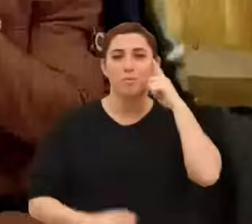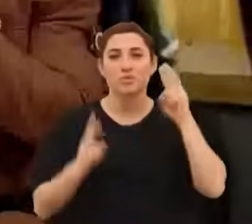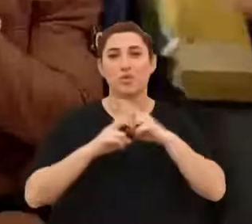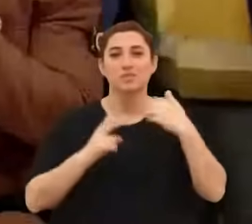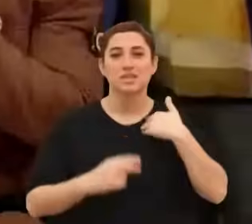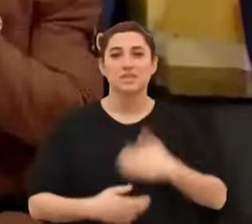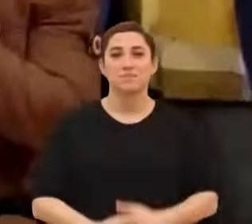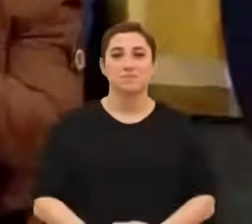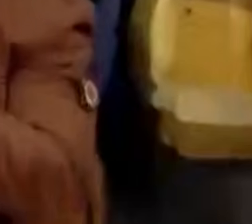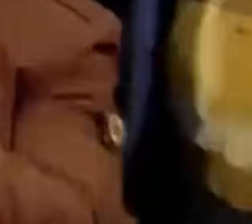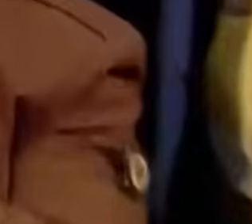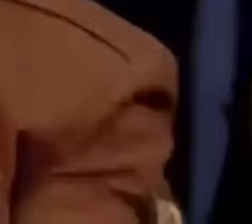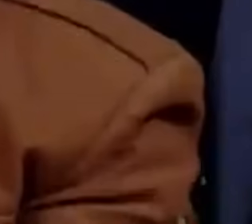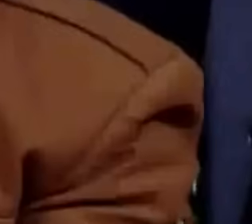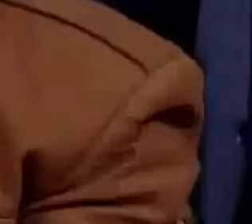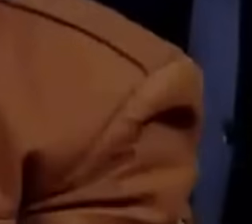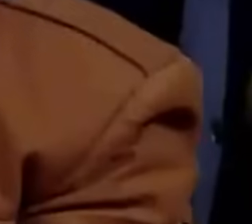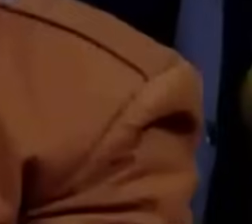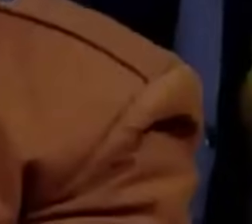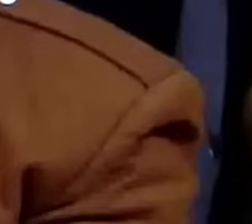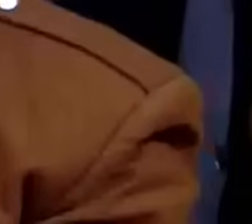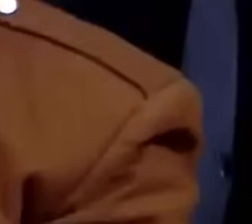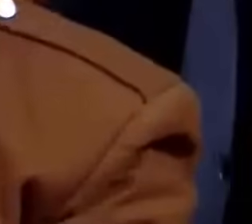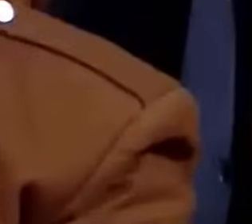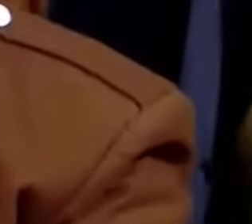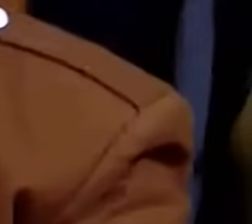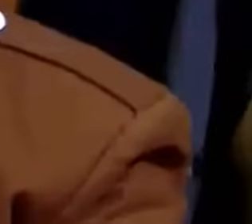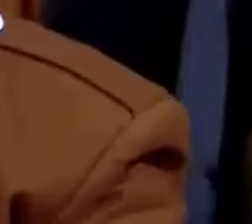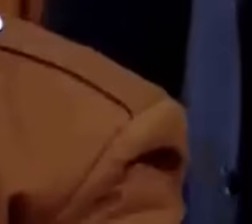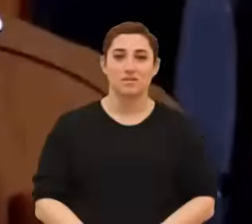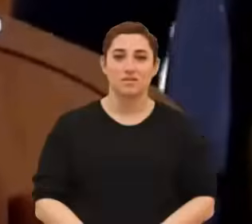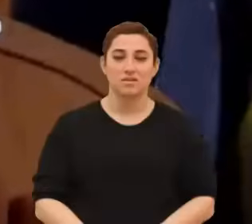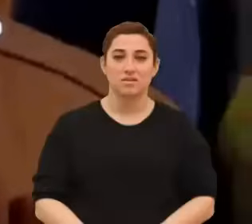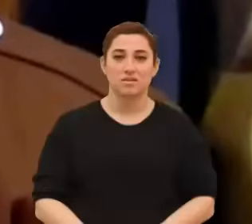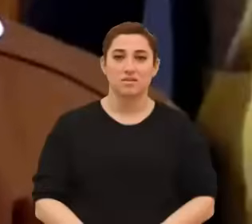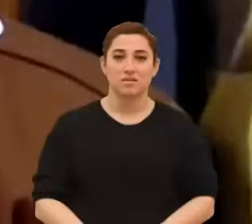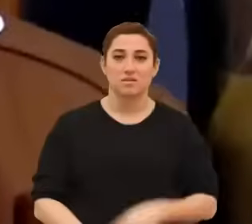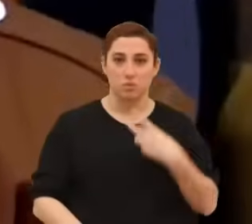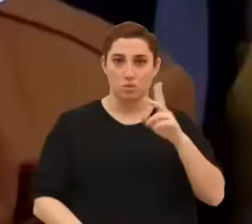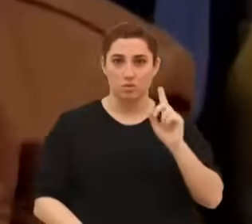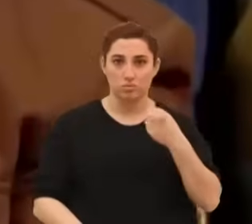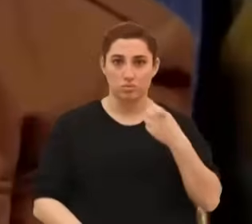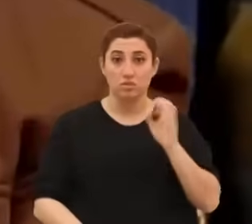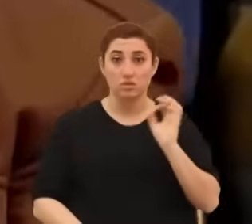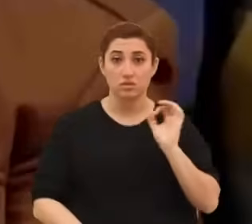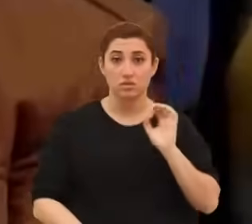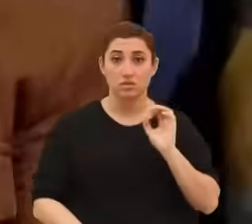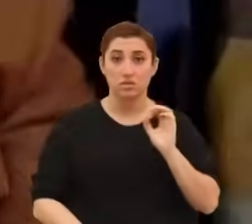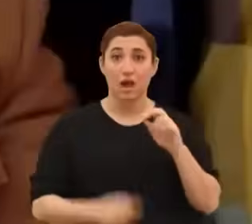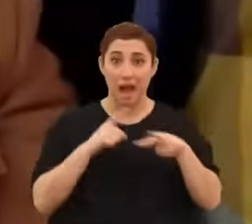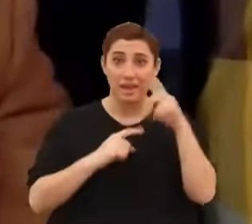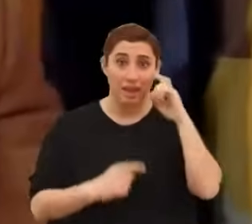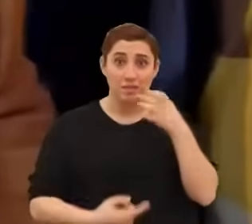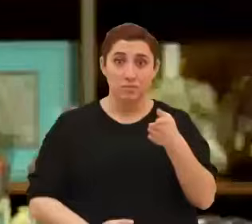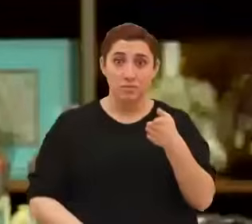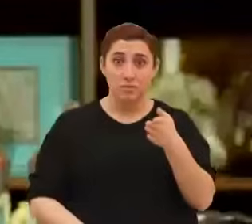başkomiserim. Bekir ağzına götürdü, kemikli et dehşetle dona kaldı. Yolda buldun. Ne? Ayten mi